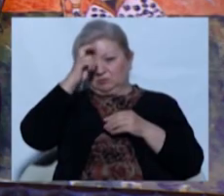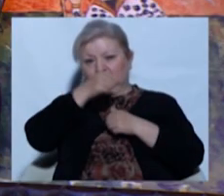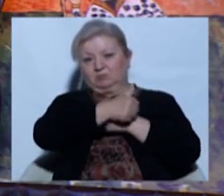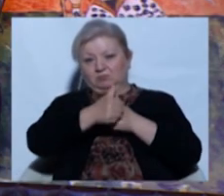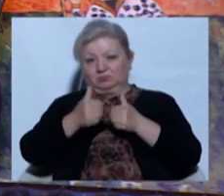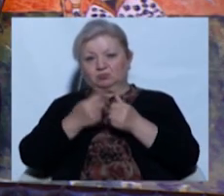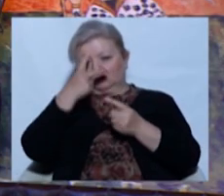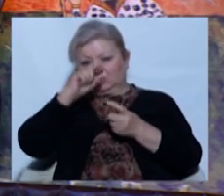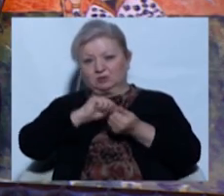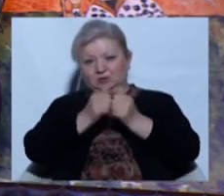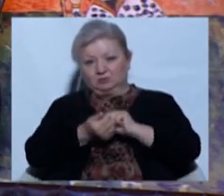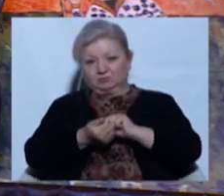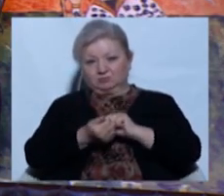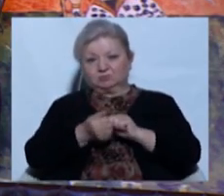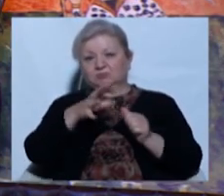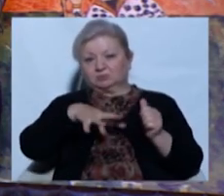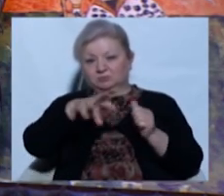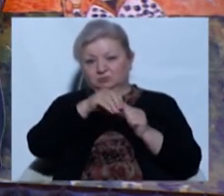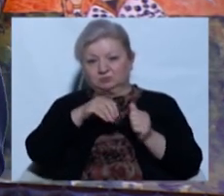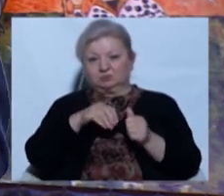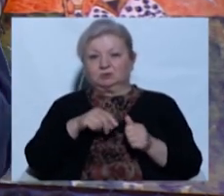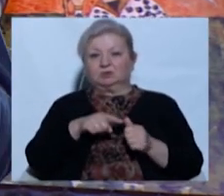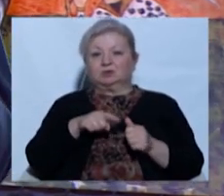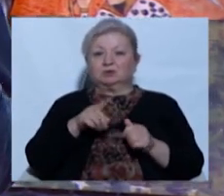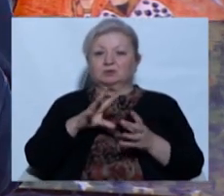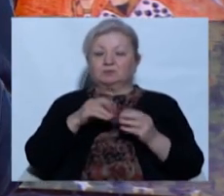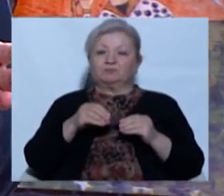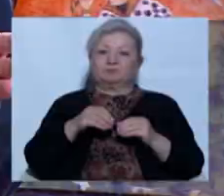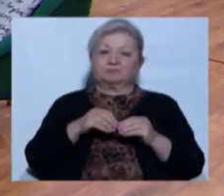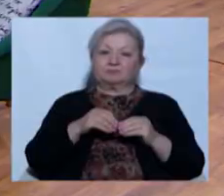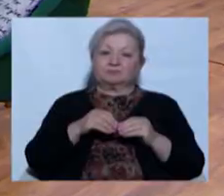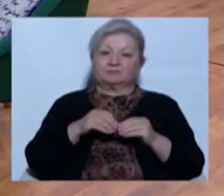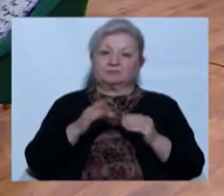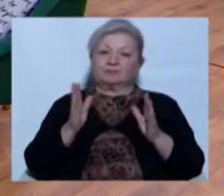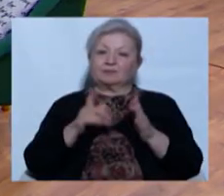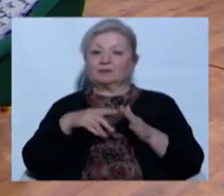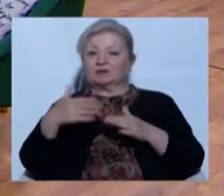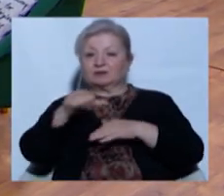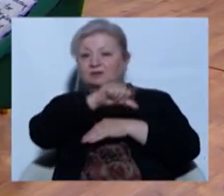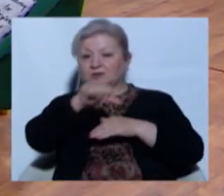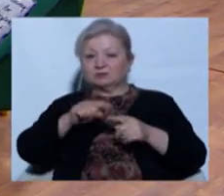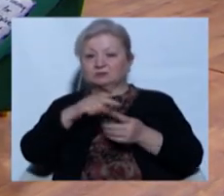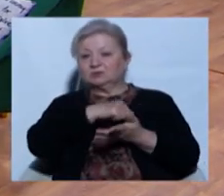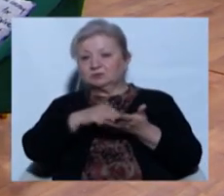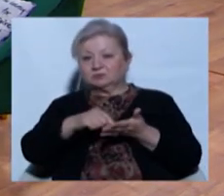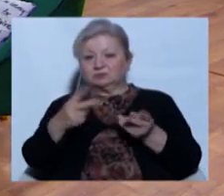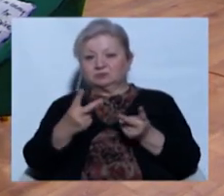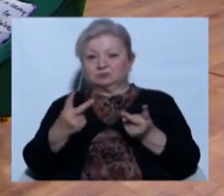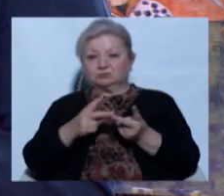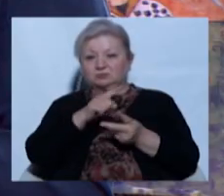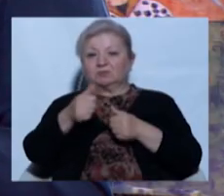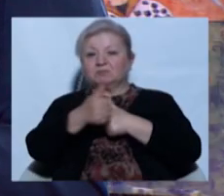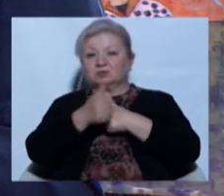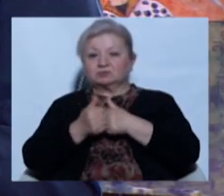უნდა დავიმახსოვროთ მთლიანად საერთოდ აიმში და ყველაზე აი ხაზი, რაზეც უნდა გავუსვათ ამ შემთხვევაში